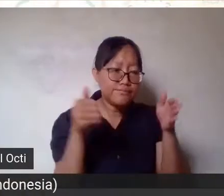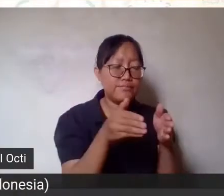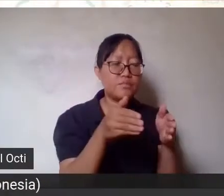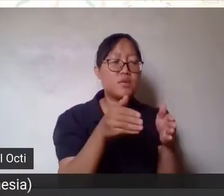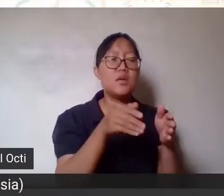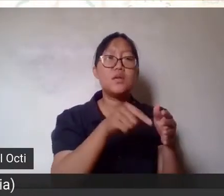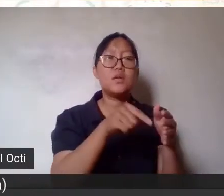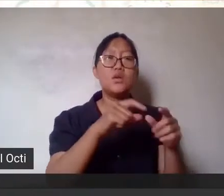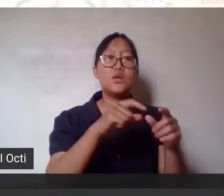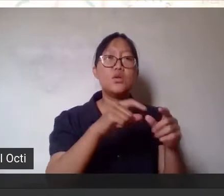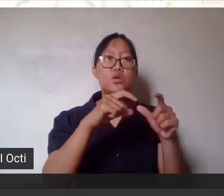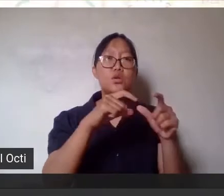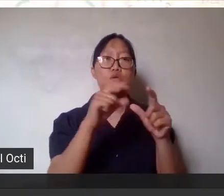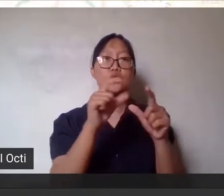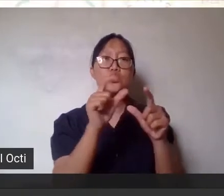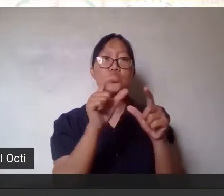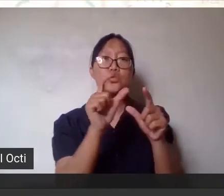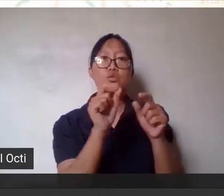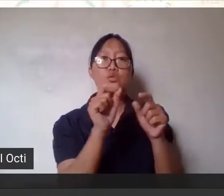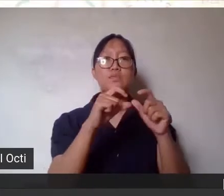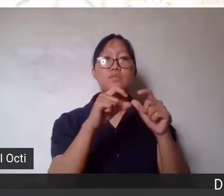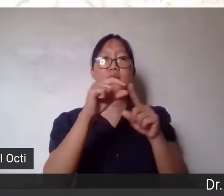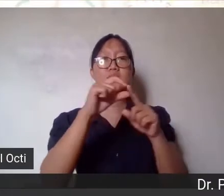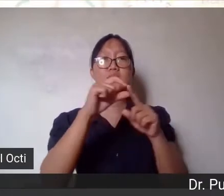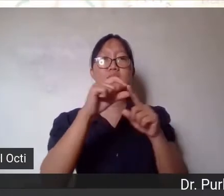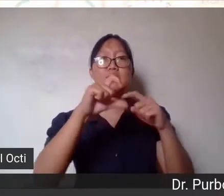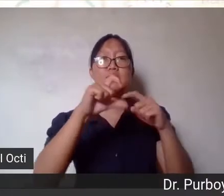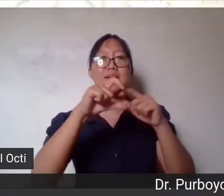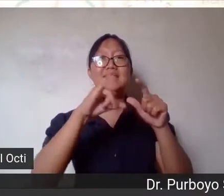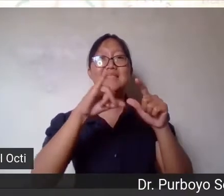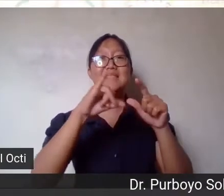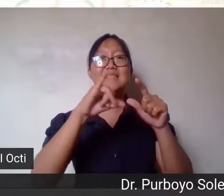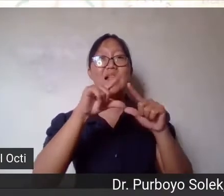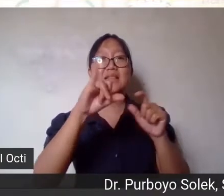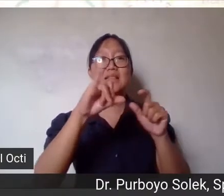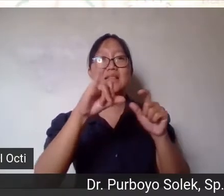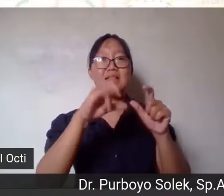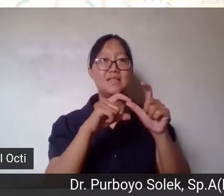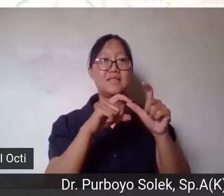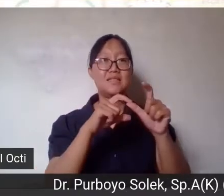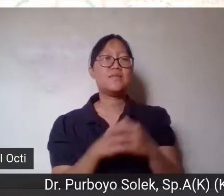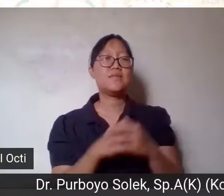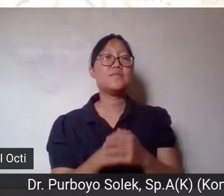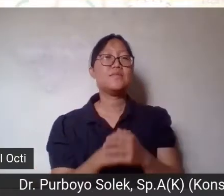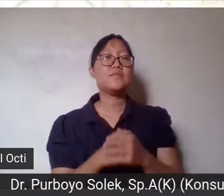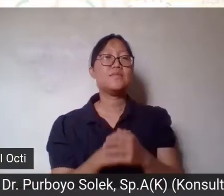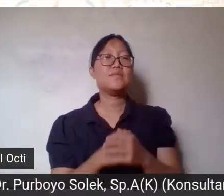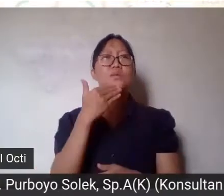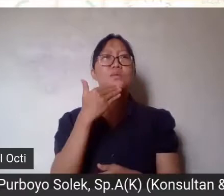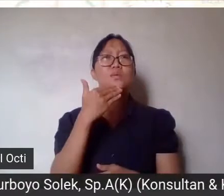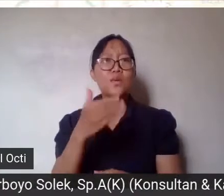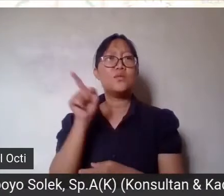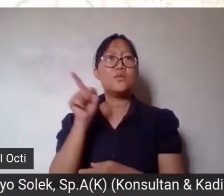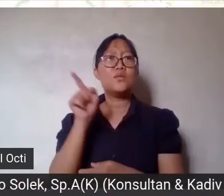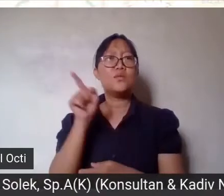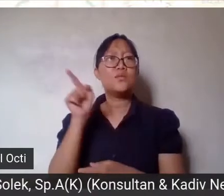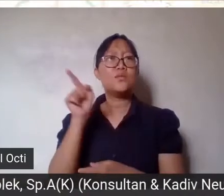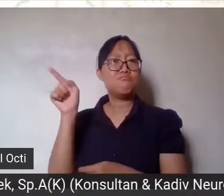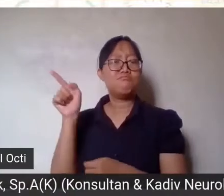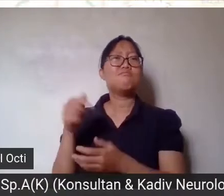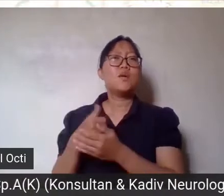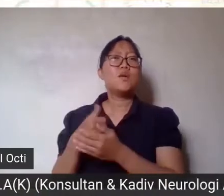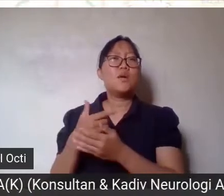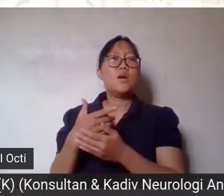Baik, terima kasih Dokter. Ini ahli yang jarang sebenarnya di Indonesia dan orang-orang banyak yang tidak tahu harus kemana larinya nih kalau konsultasi ya Dok